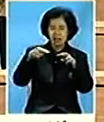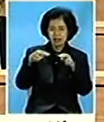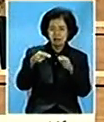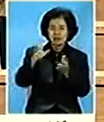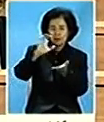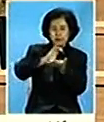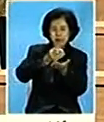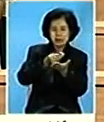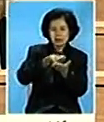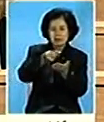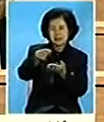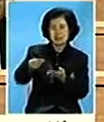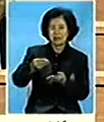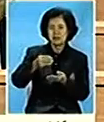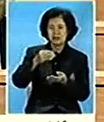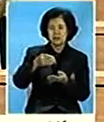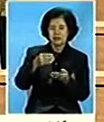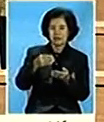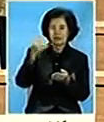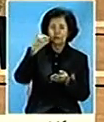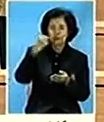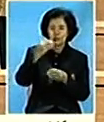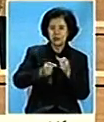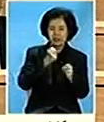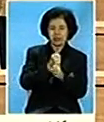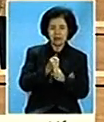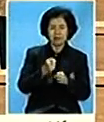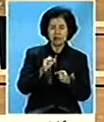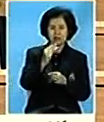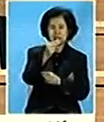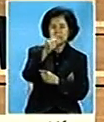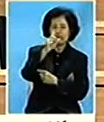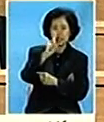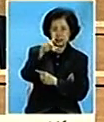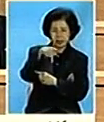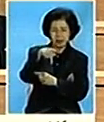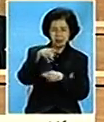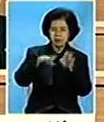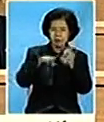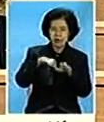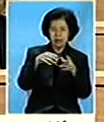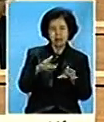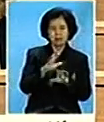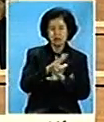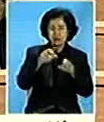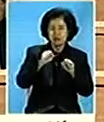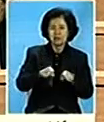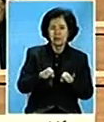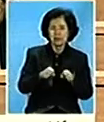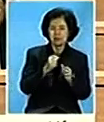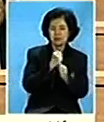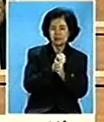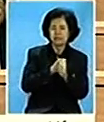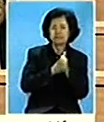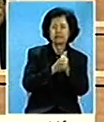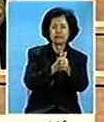า GDP ที่มีการประมาณการไว้มักจะไม่สามารถดำเนินการ